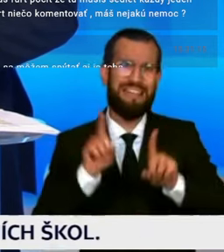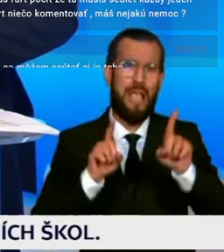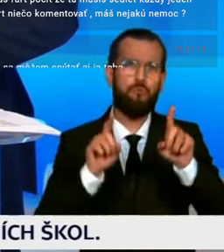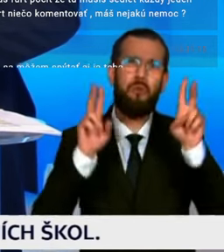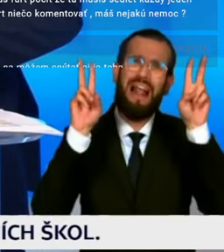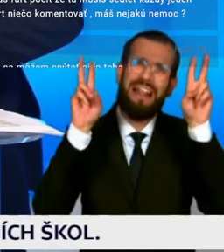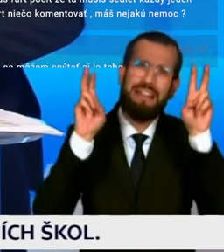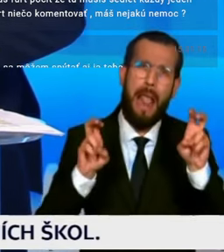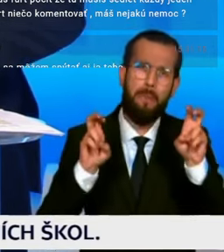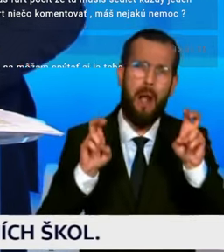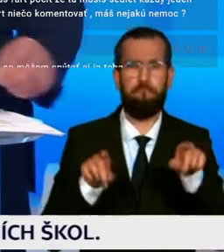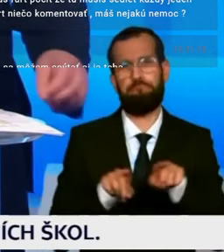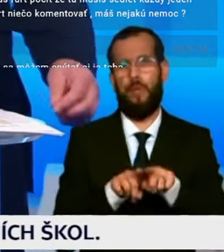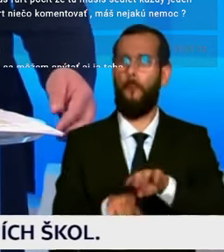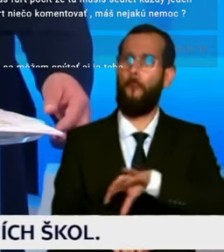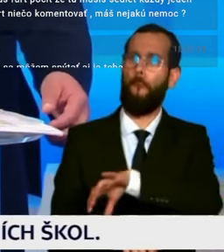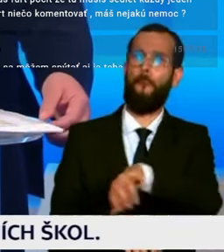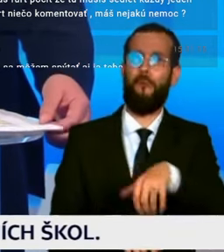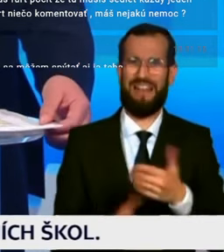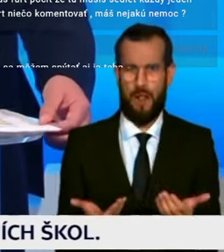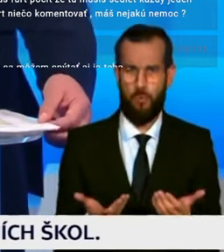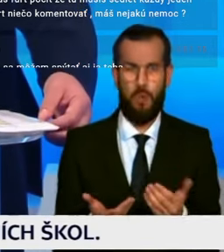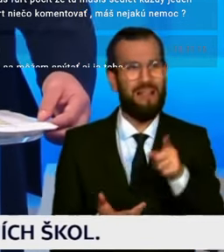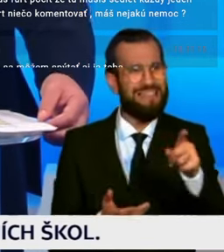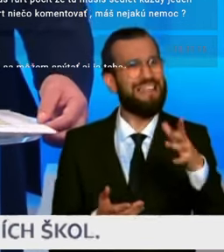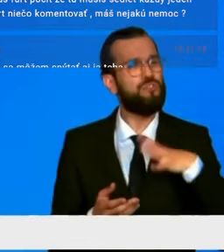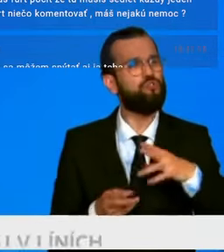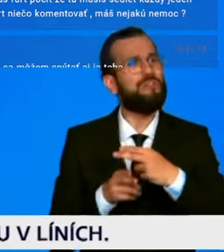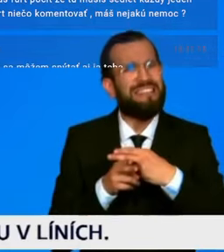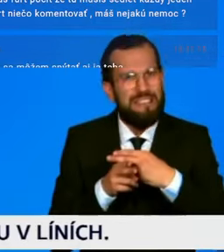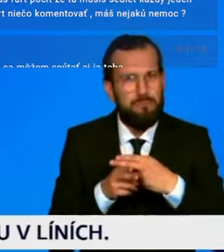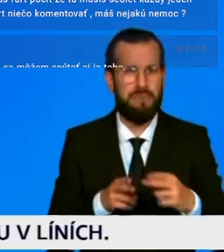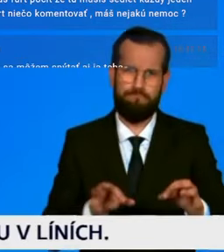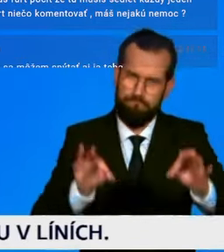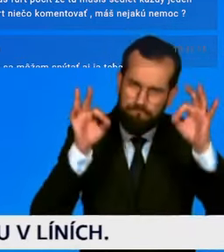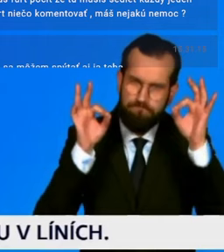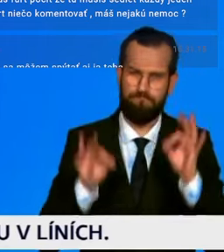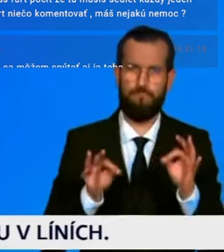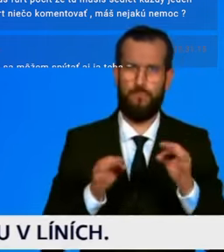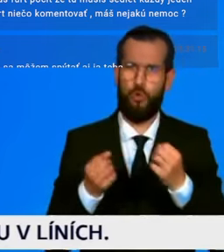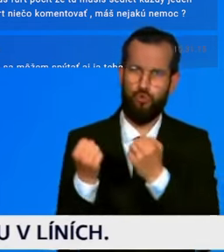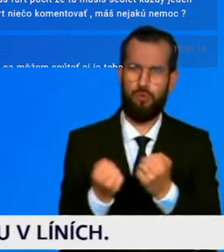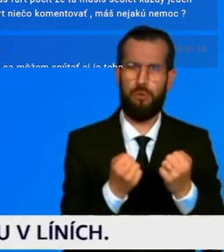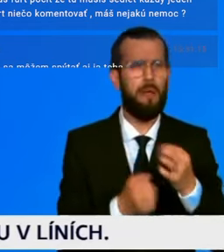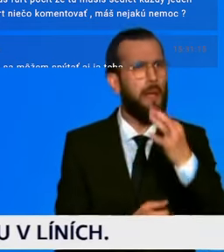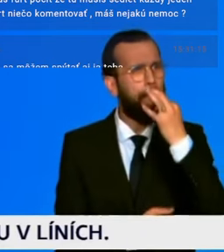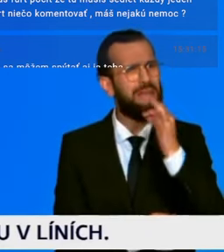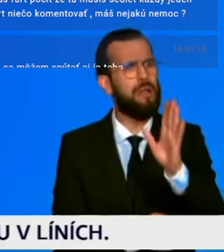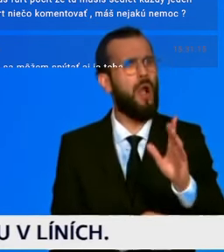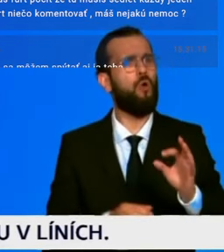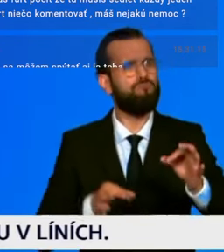vlastenectva A vyzvali ste na naplnenie jeho pravého obsahu Tak čo je teda podľa vás to pravé skutočné